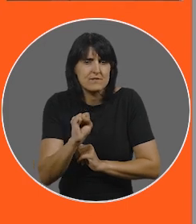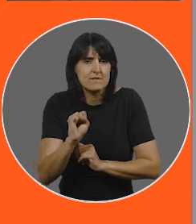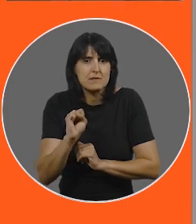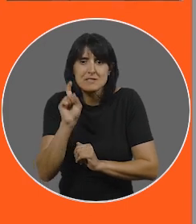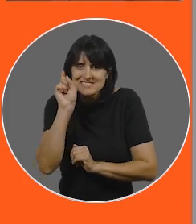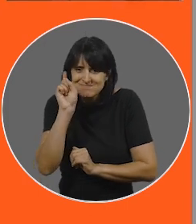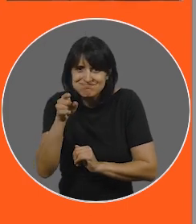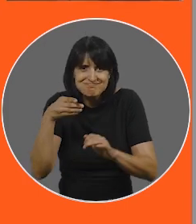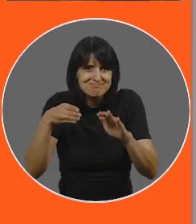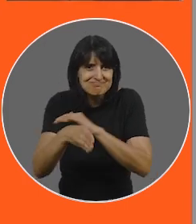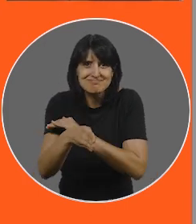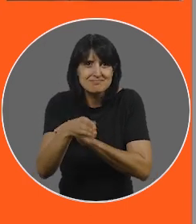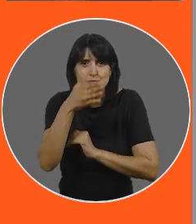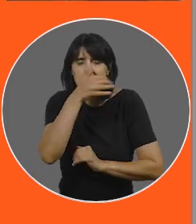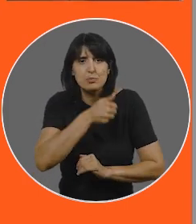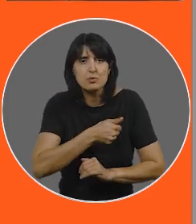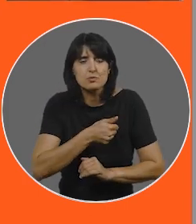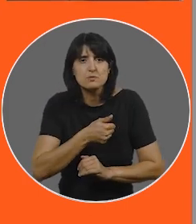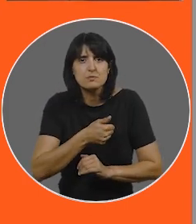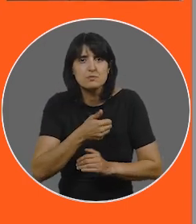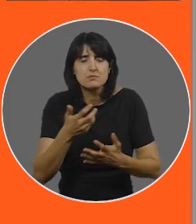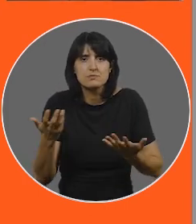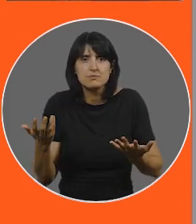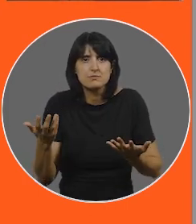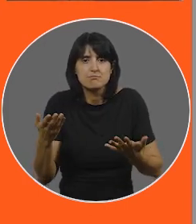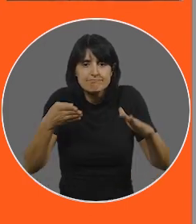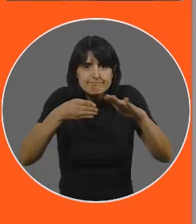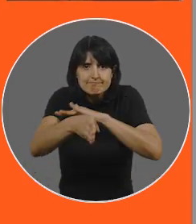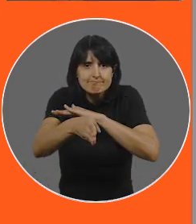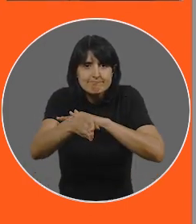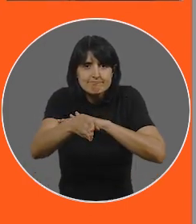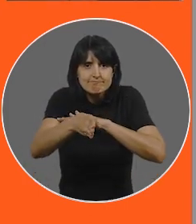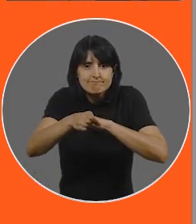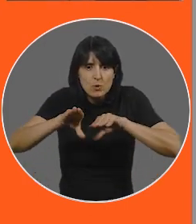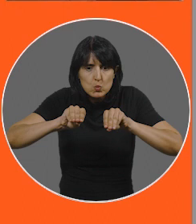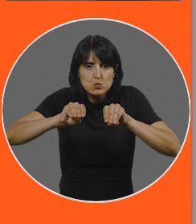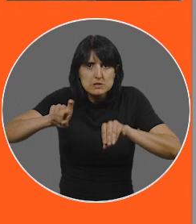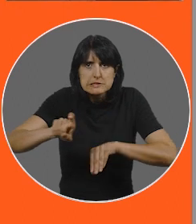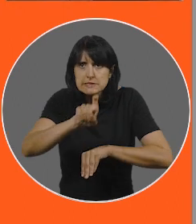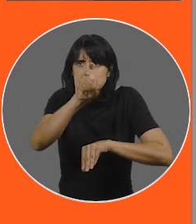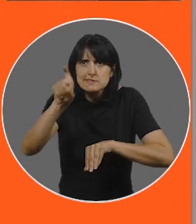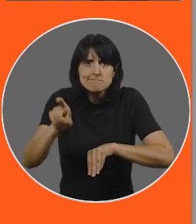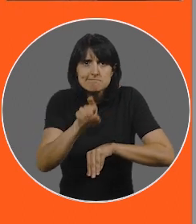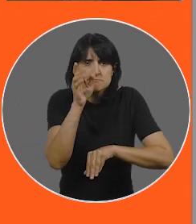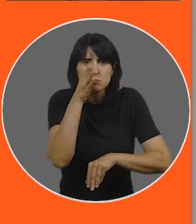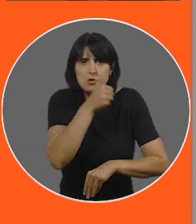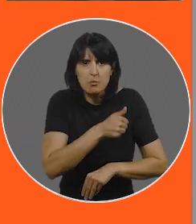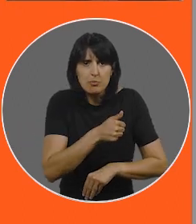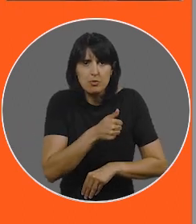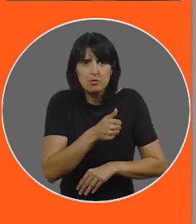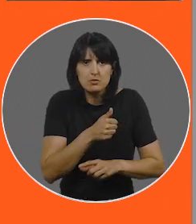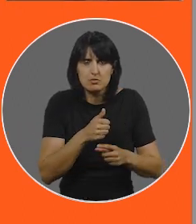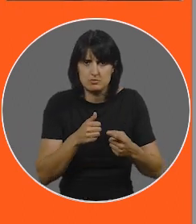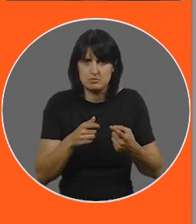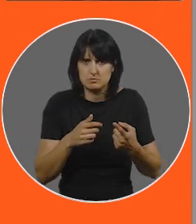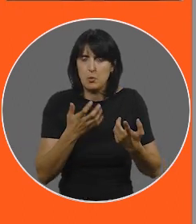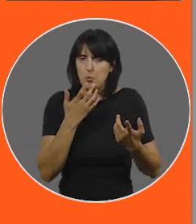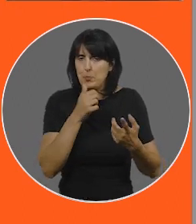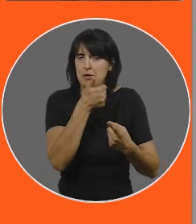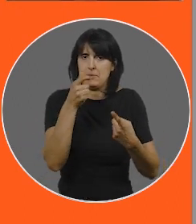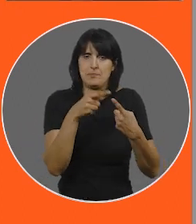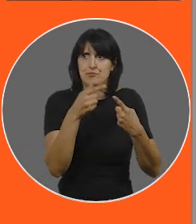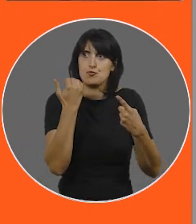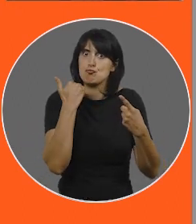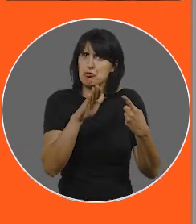puc accedir al reproductor, no és accessible, no el puc accedir-hi i no puc navegar-hi. M'enteneu? És a dir, no sé que existeix, ara